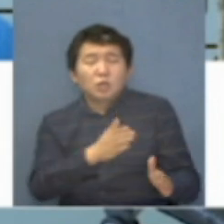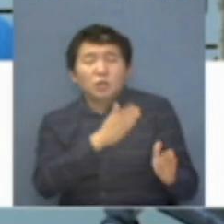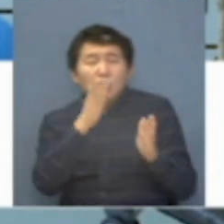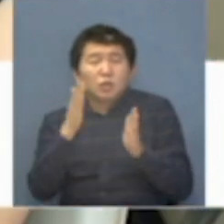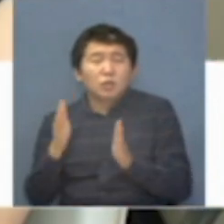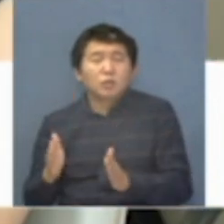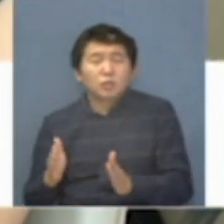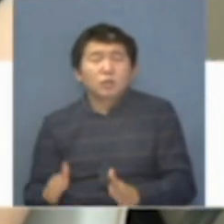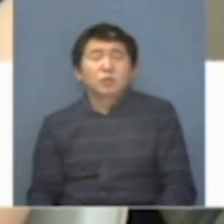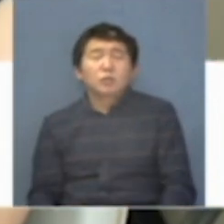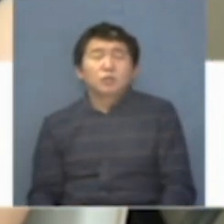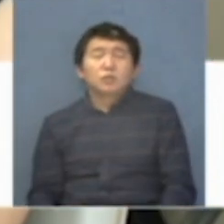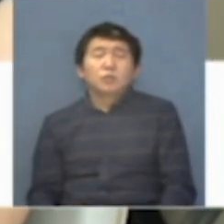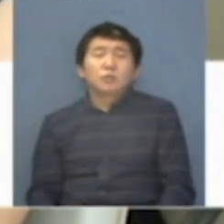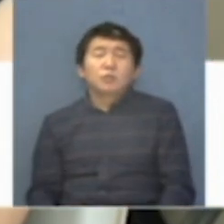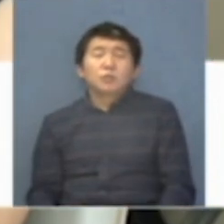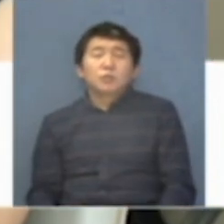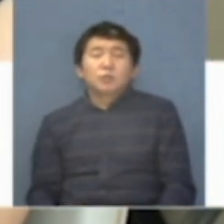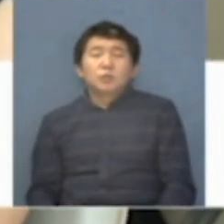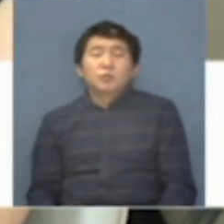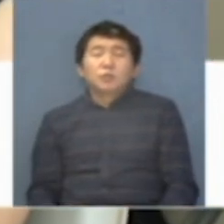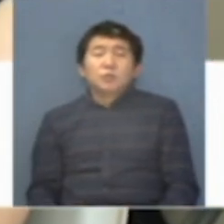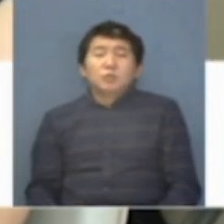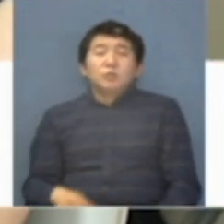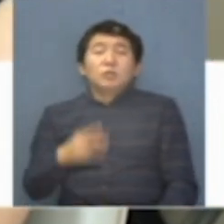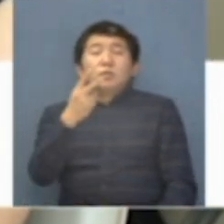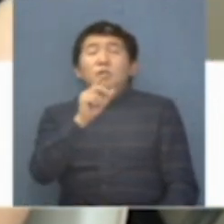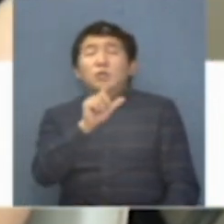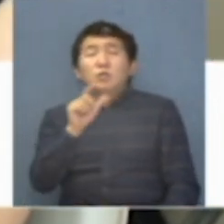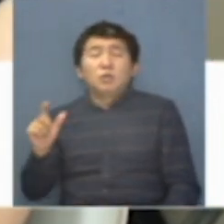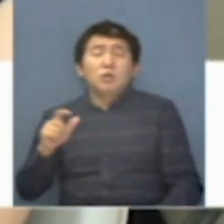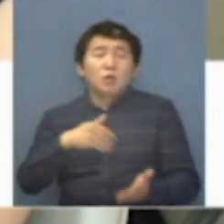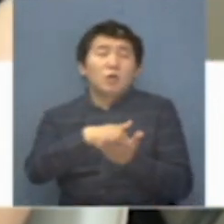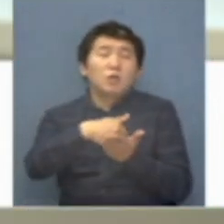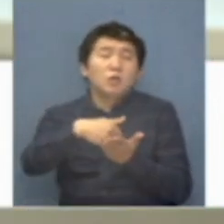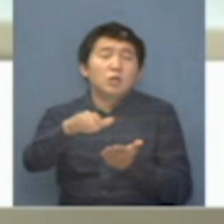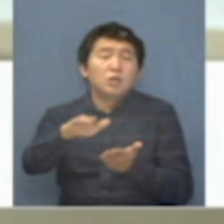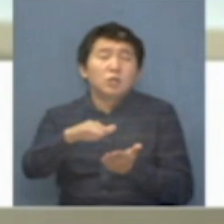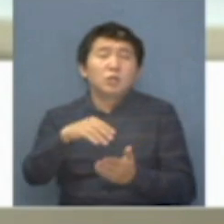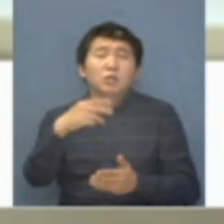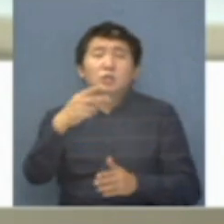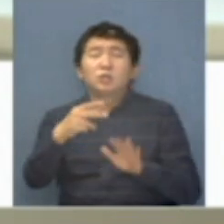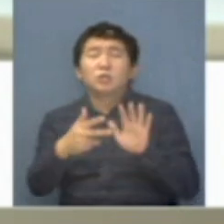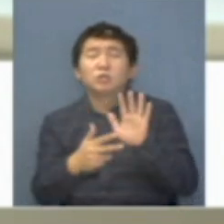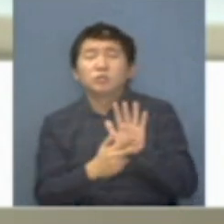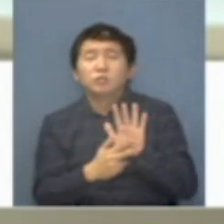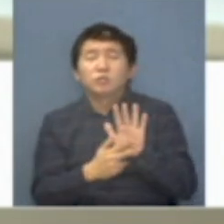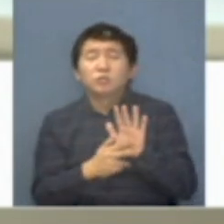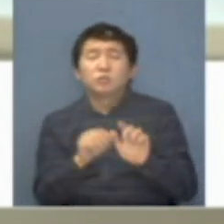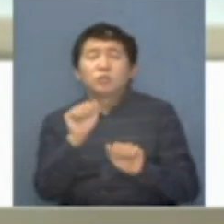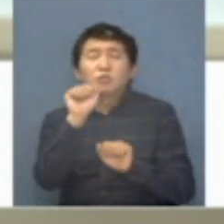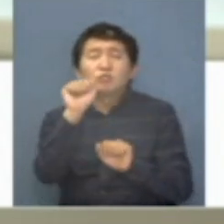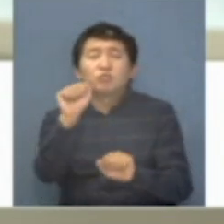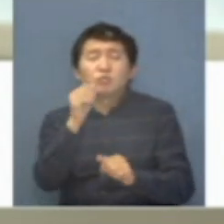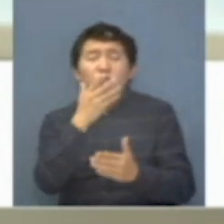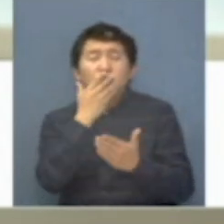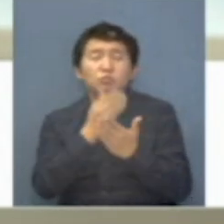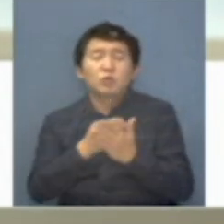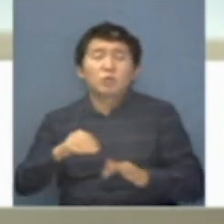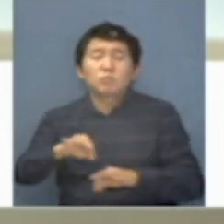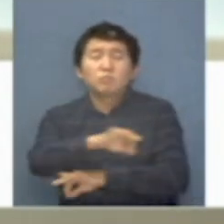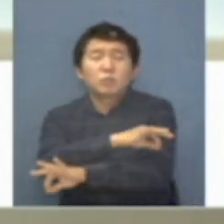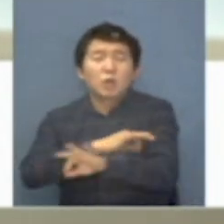структурирование интервью. В ходе отбора 2 кандидата отказались от участия в интервью. 28 претендентов защитили свои проекты